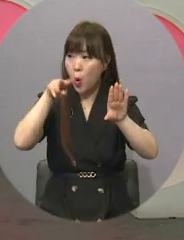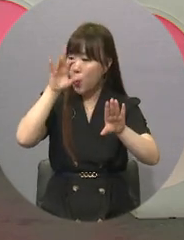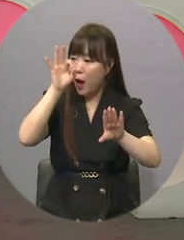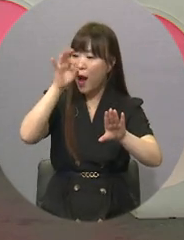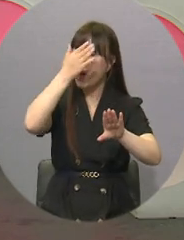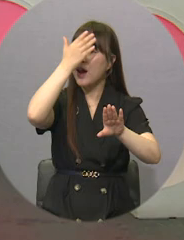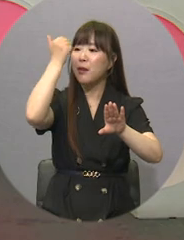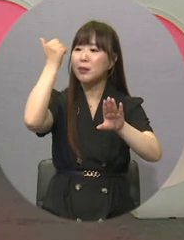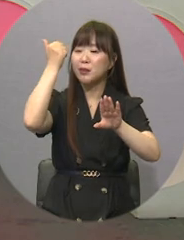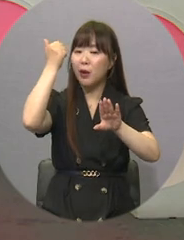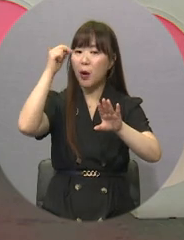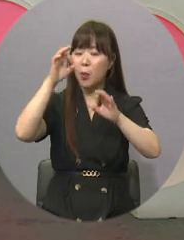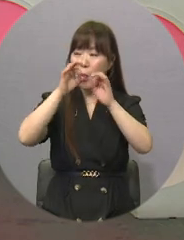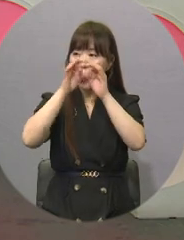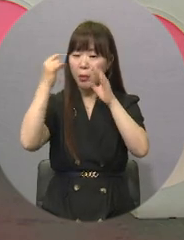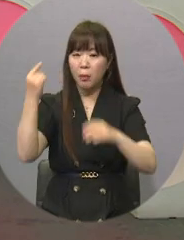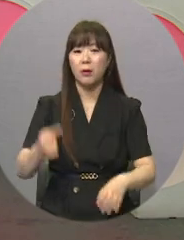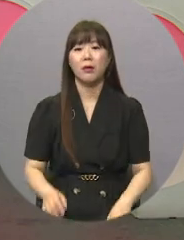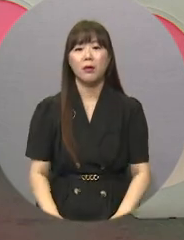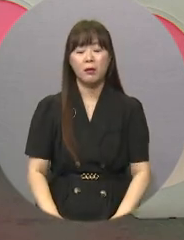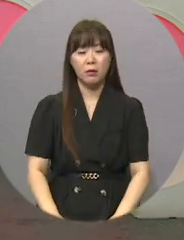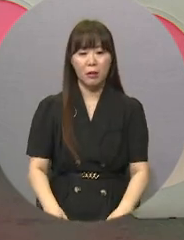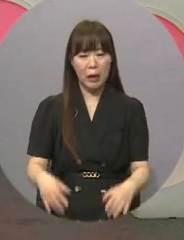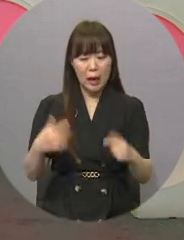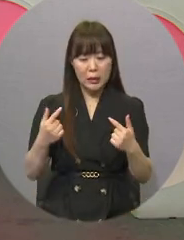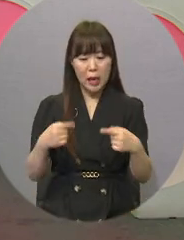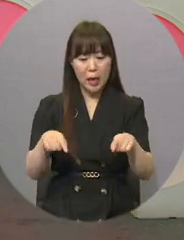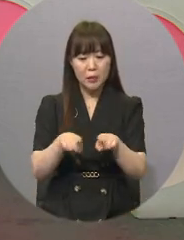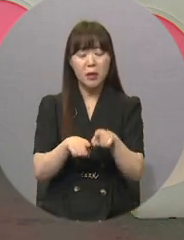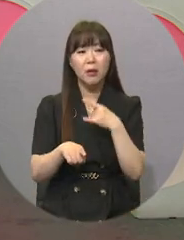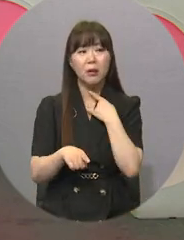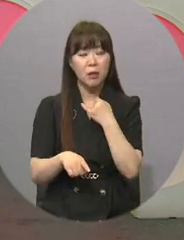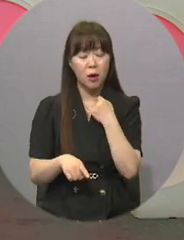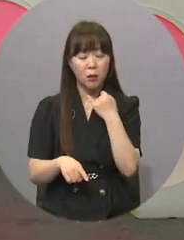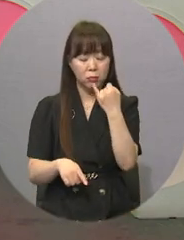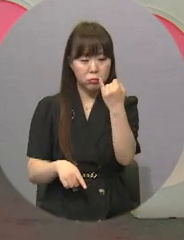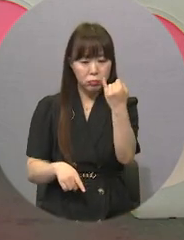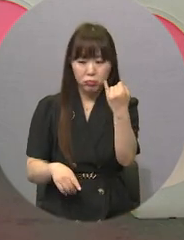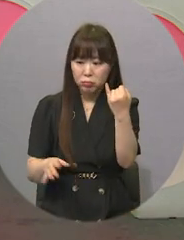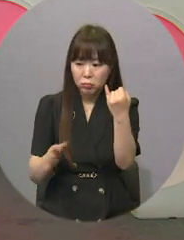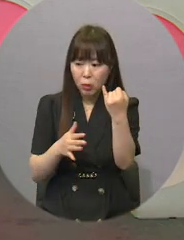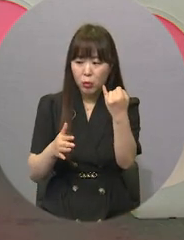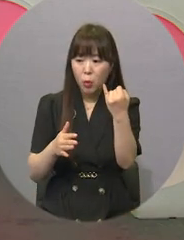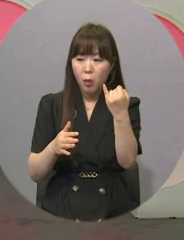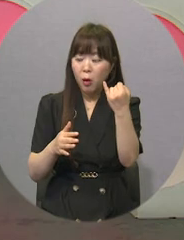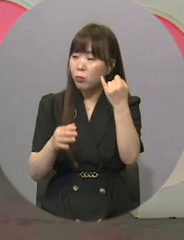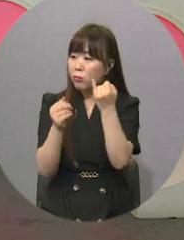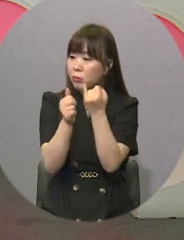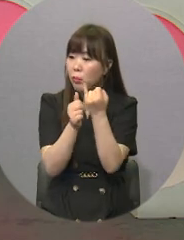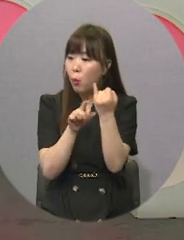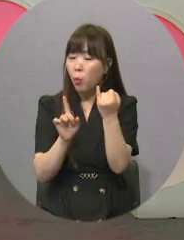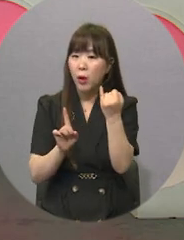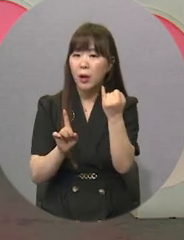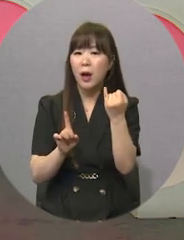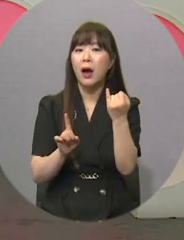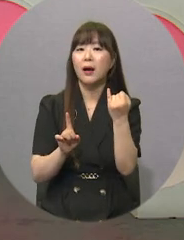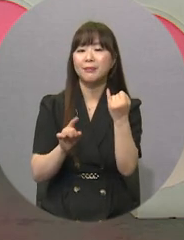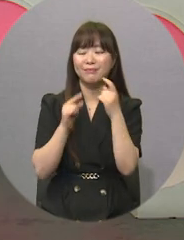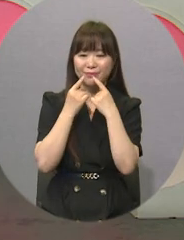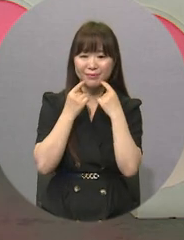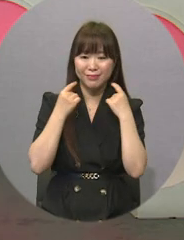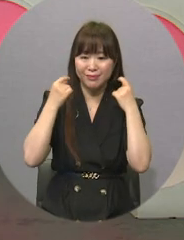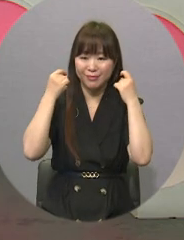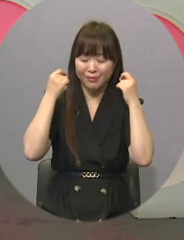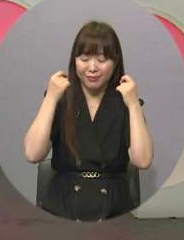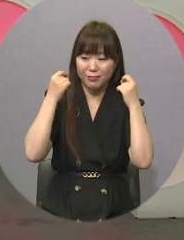할아버지가 들어오셨습니다. 늘 함께한 할머니가 옆에 계시지 않아 여쭤보니까 할아버지는 빙그레